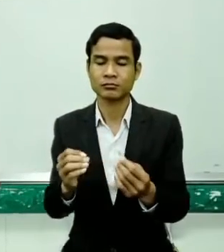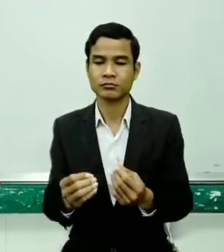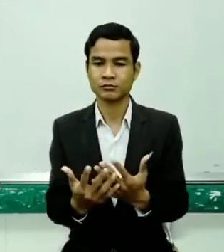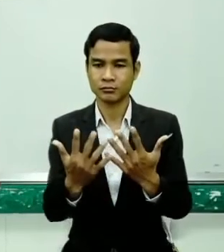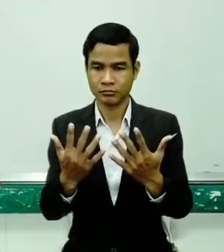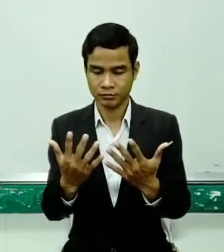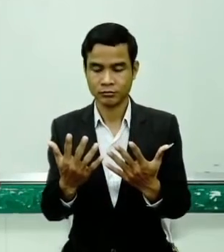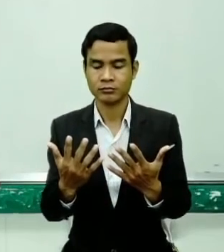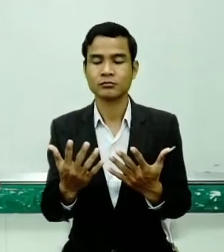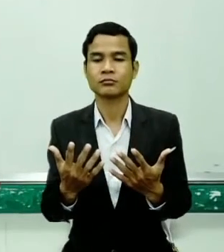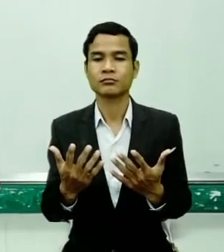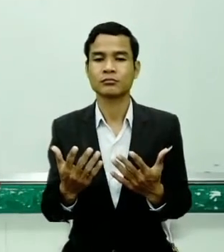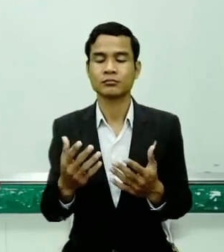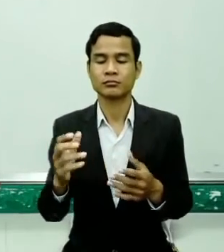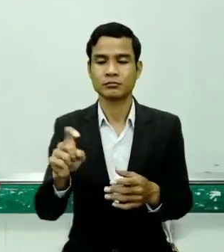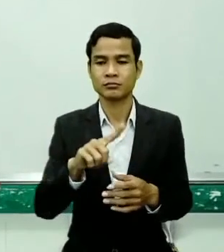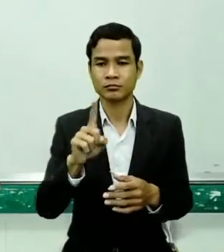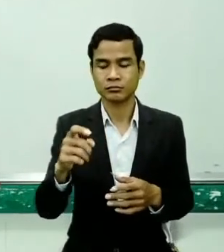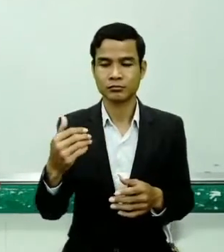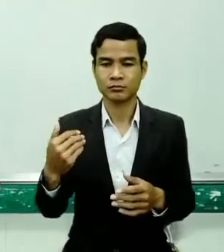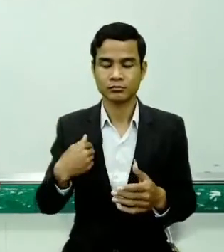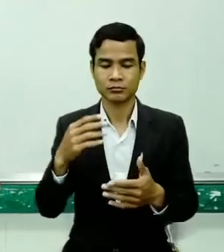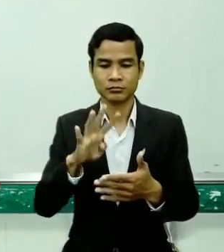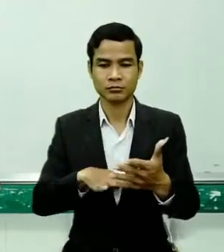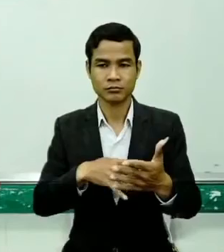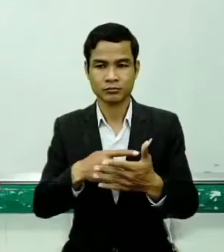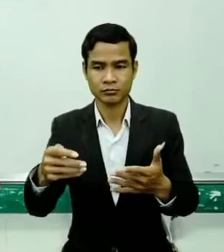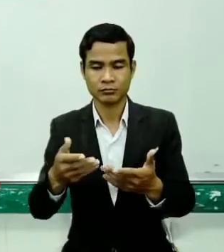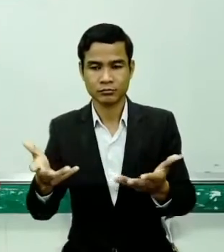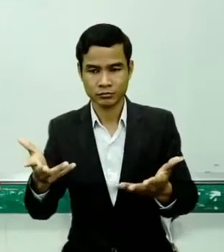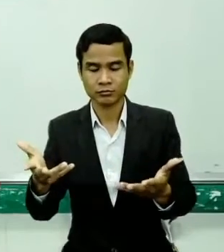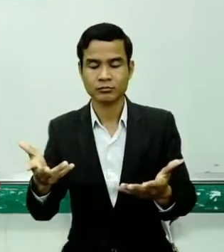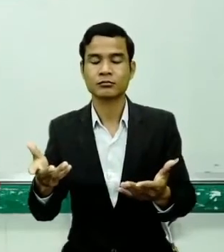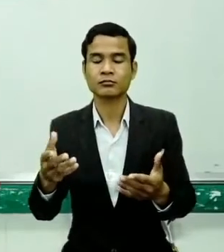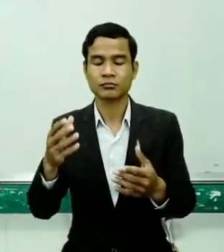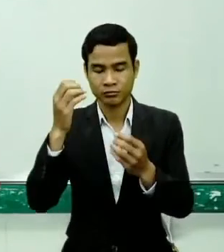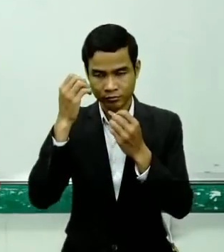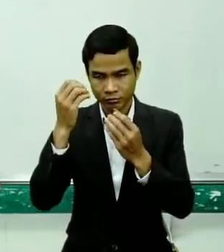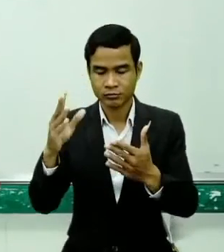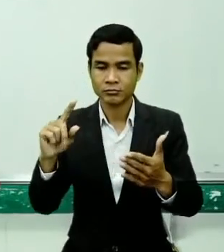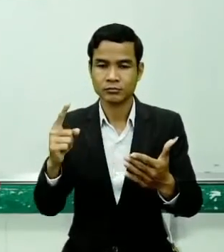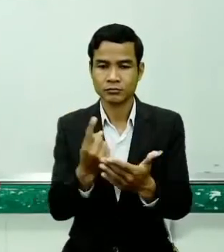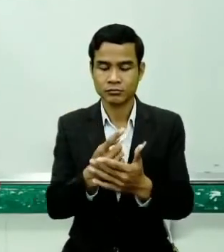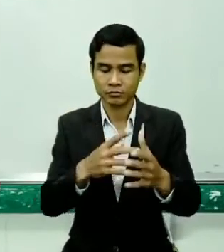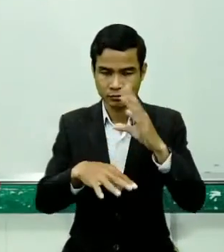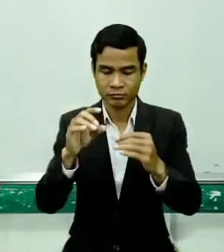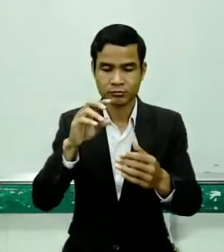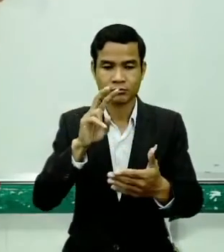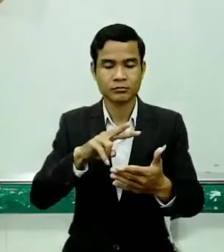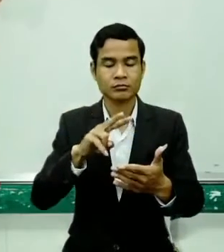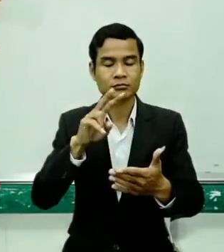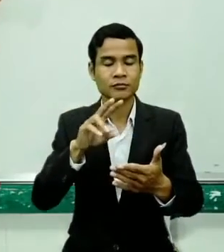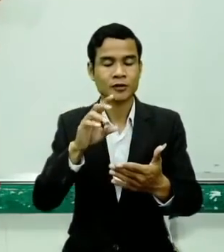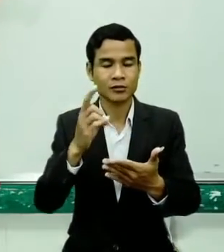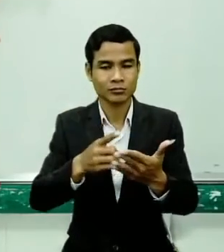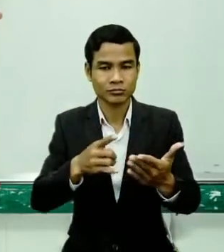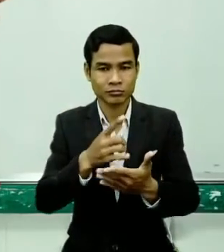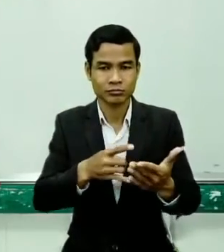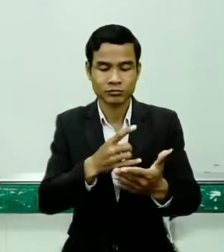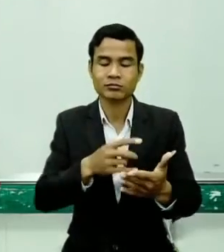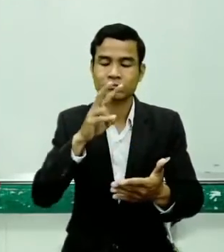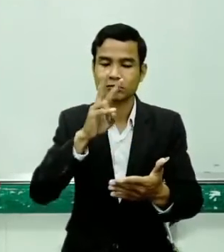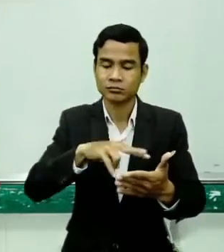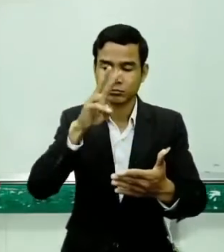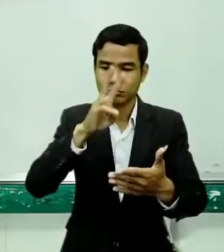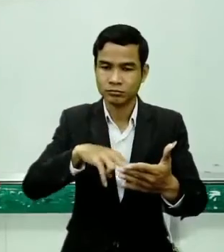phó. Ta còn trở miền phàn ca giảng mất ạ. Đảm bây cho riêng mục vị chia sạc xa sẵn cùng ní.